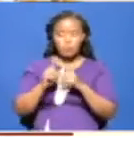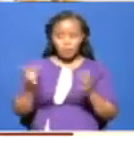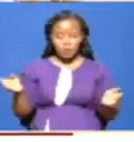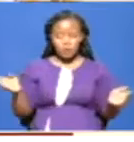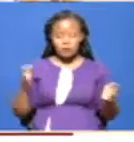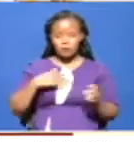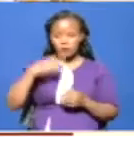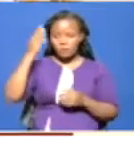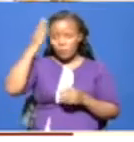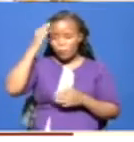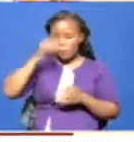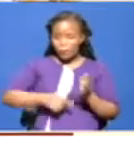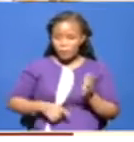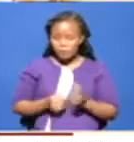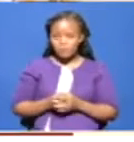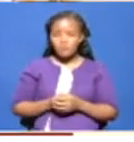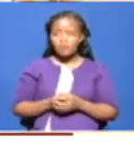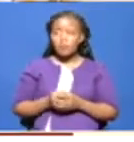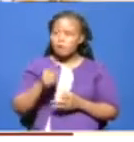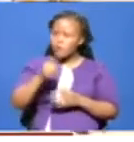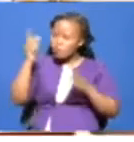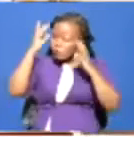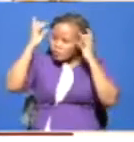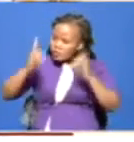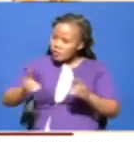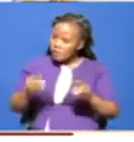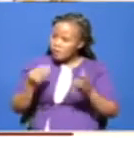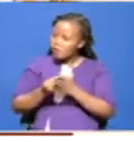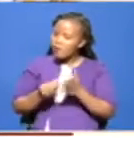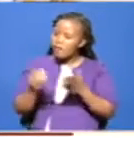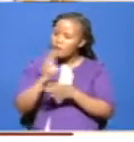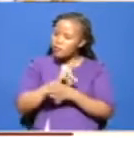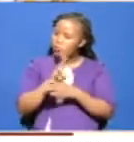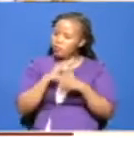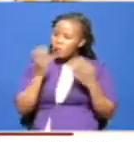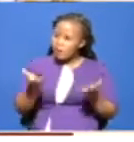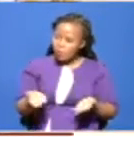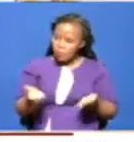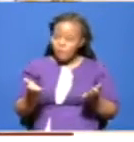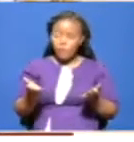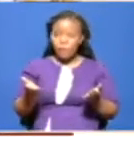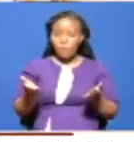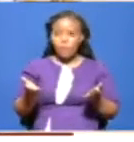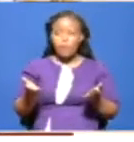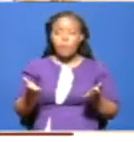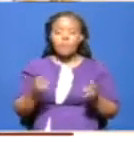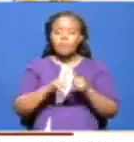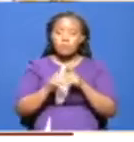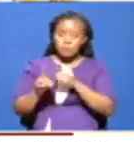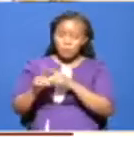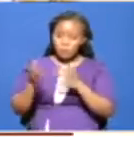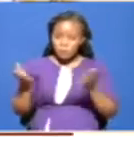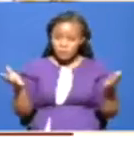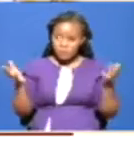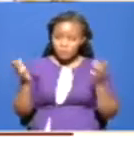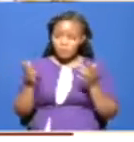ndio mnaamua vile hiyo pesa itatumika huko kwenu. Sasa mnaona baada ya